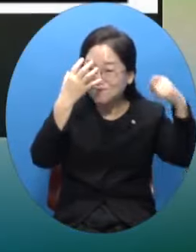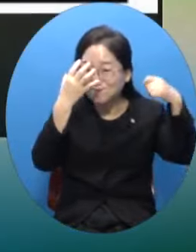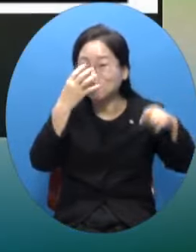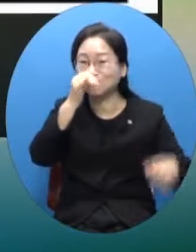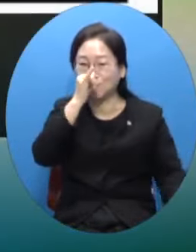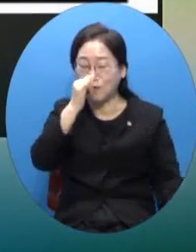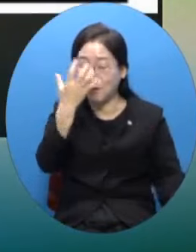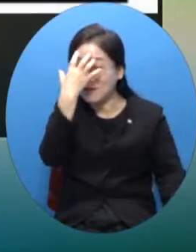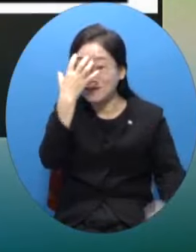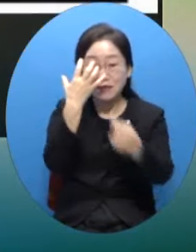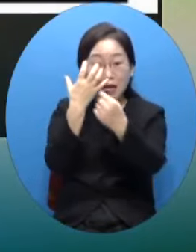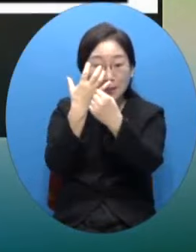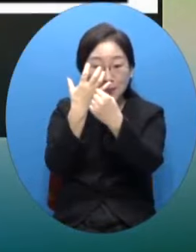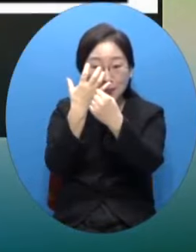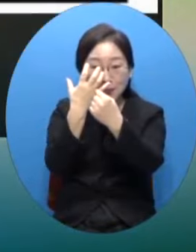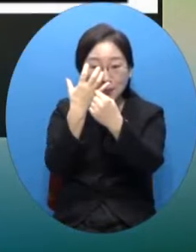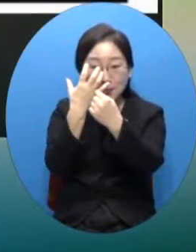가면을